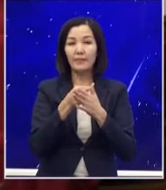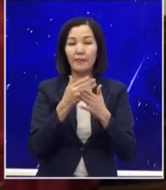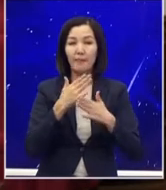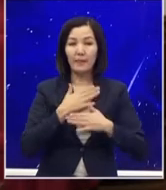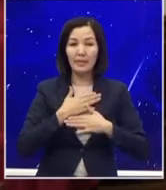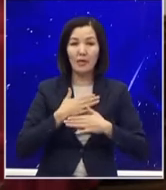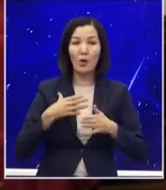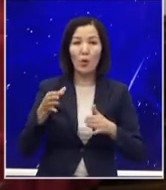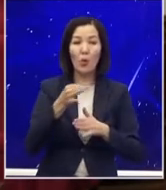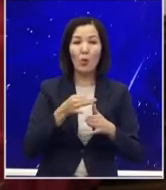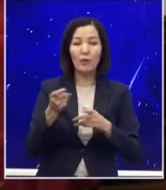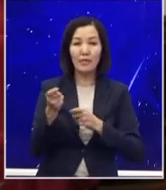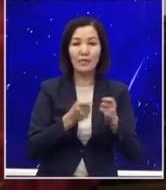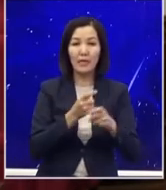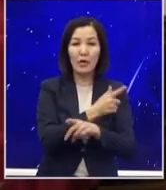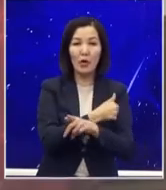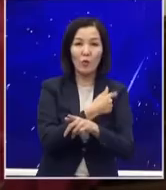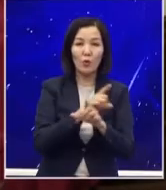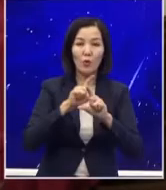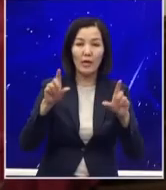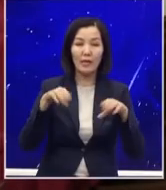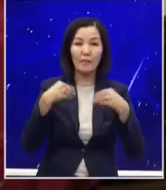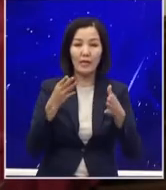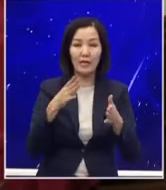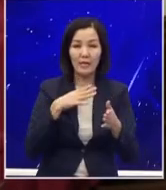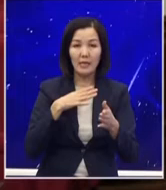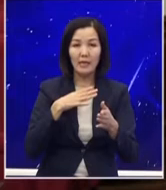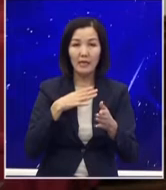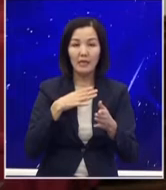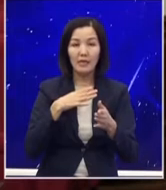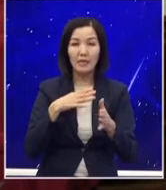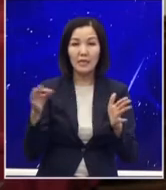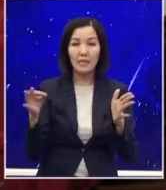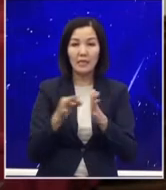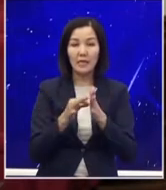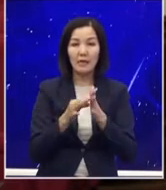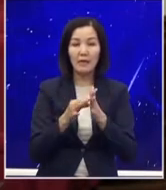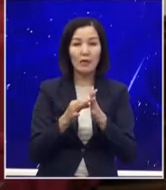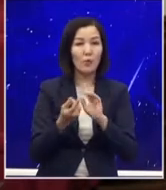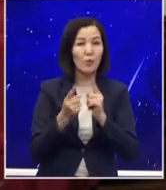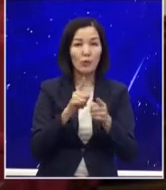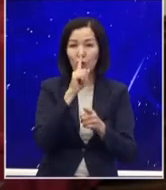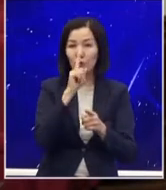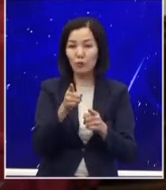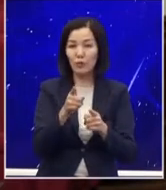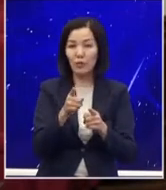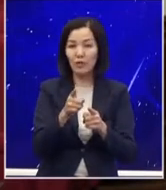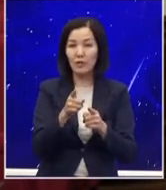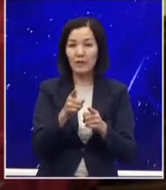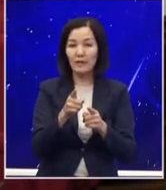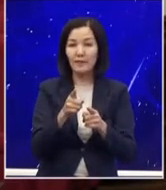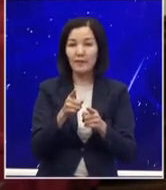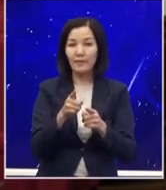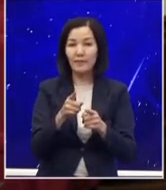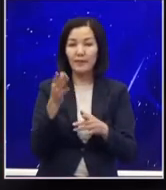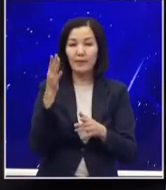біздің облыстық аурухана берілді. Біріншіден целевой назначение өзгермейді. Ол сол біздің